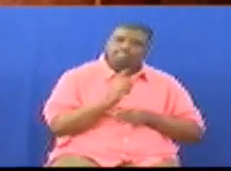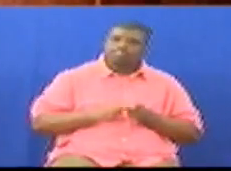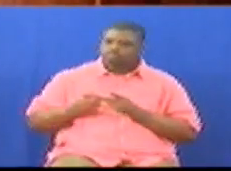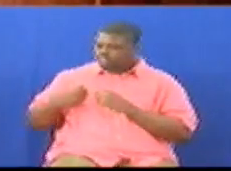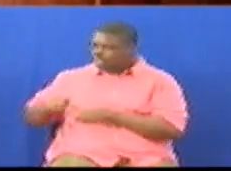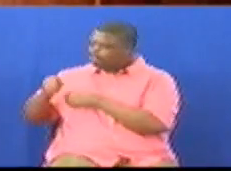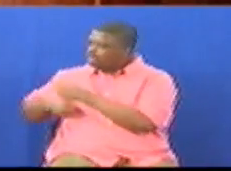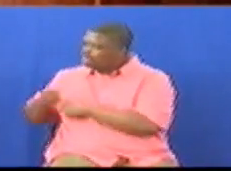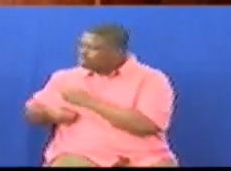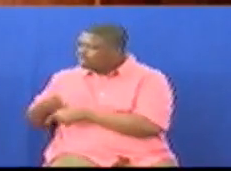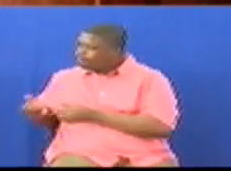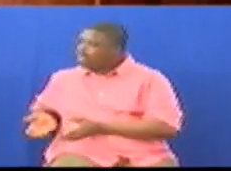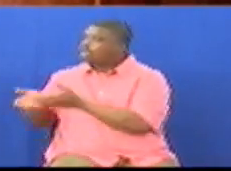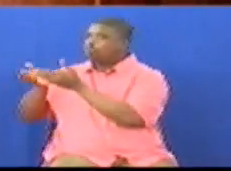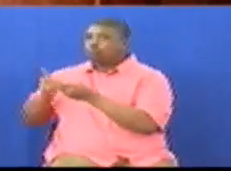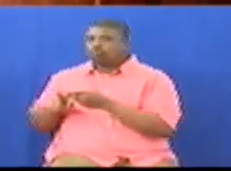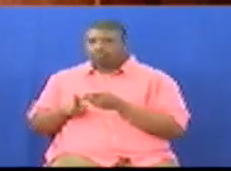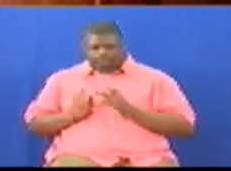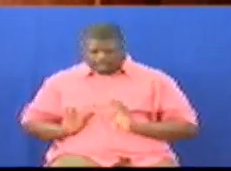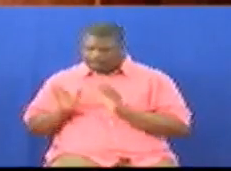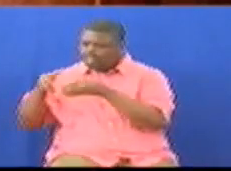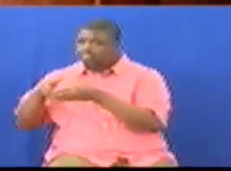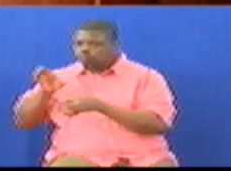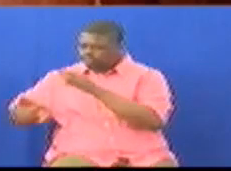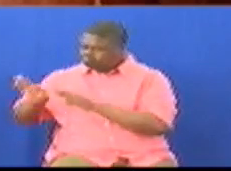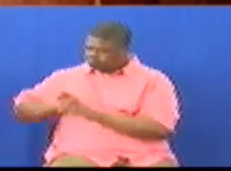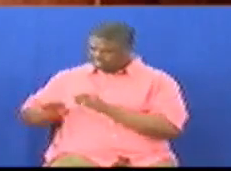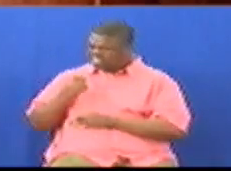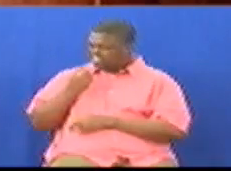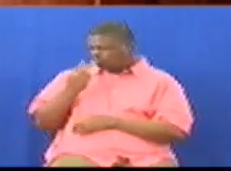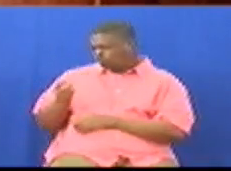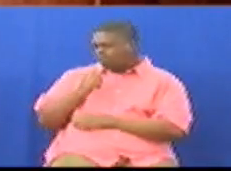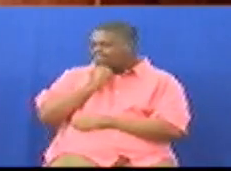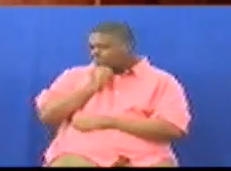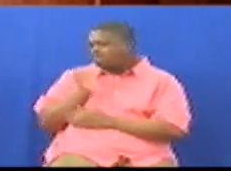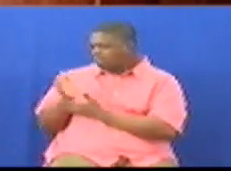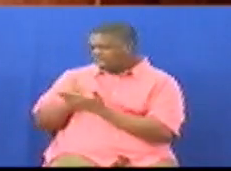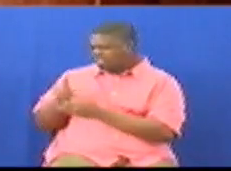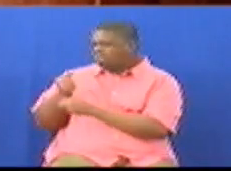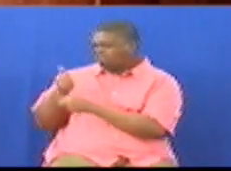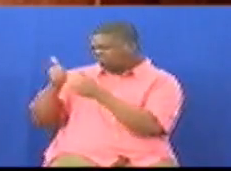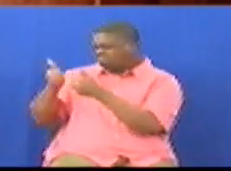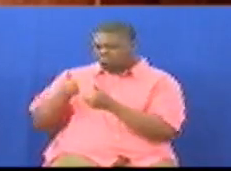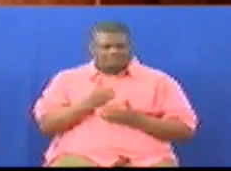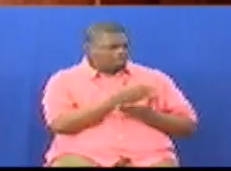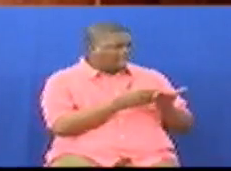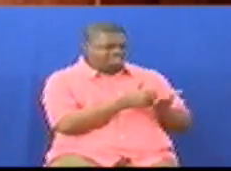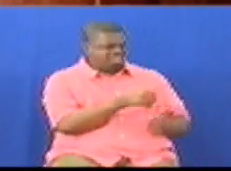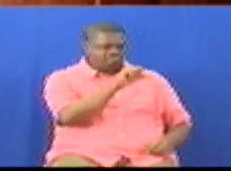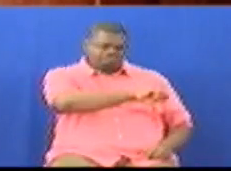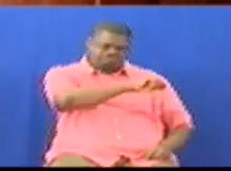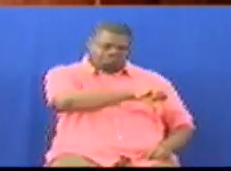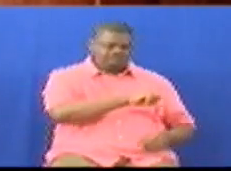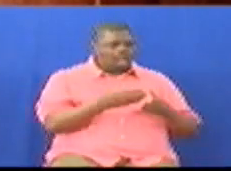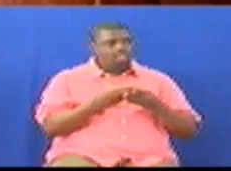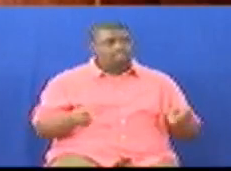maendeleo. Uchambuzi wa kamati umebaini kuwa baadhi ya halmashauri zinafanya vizuri katika eneo hili huku baadhi zikifanya vibaya na hivyo kuathiri miradi